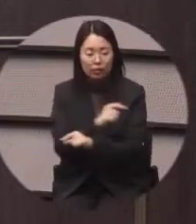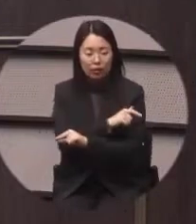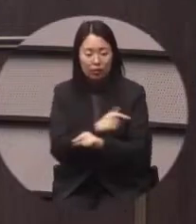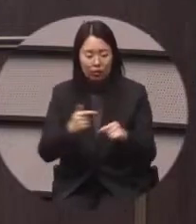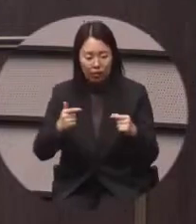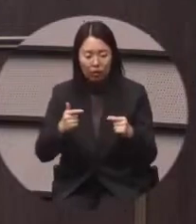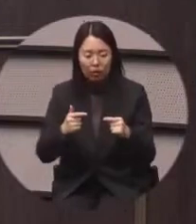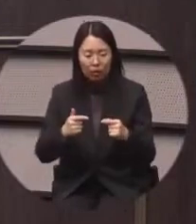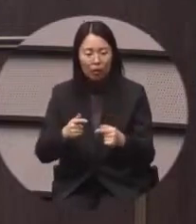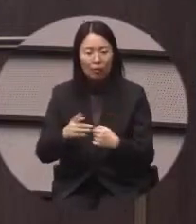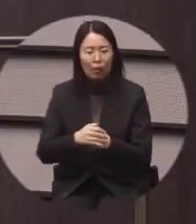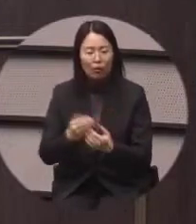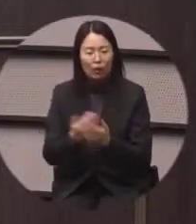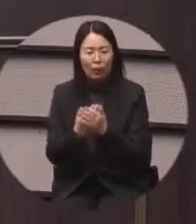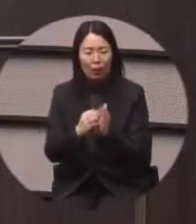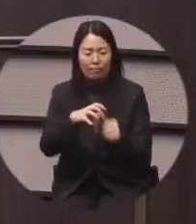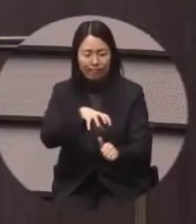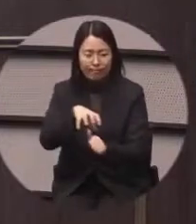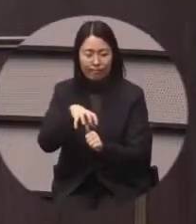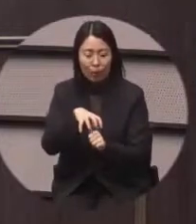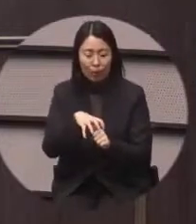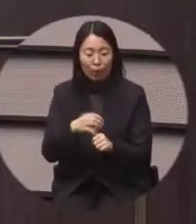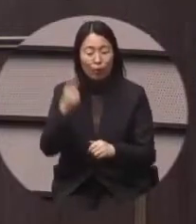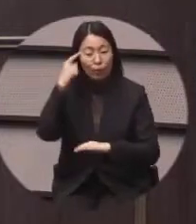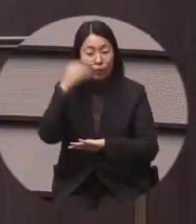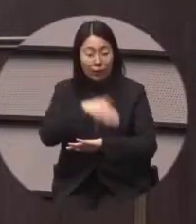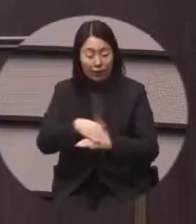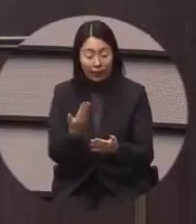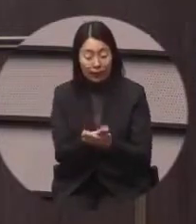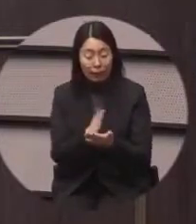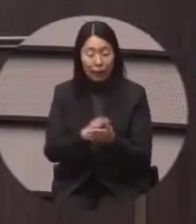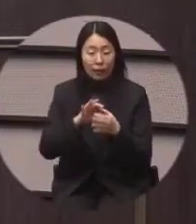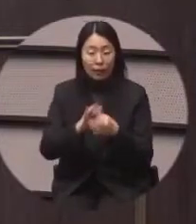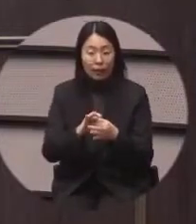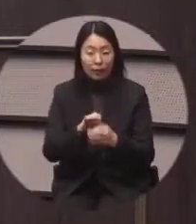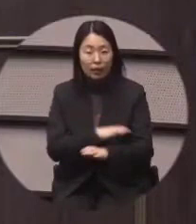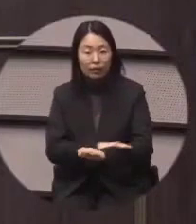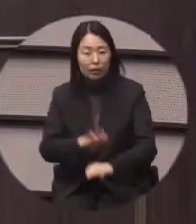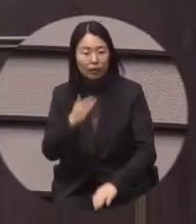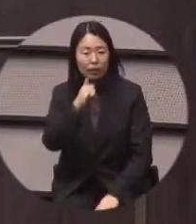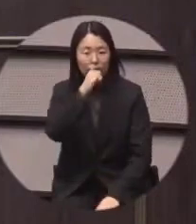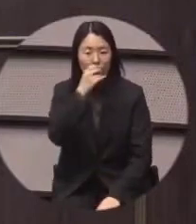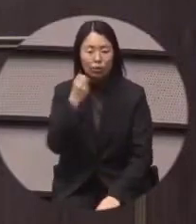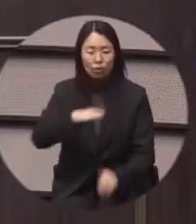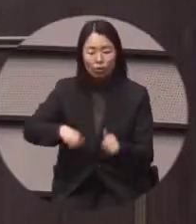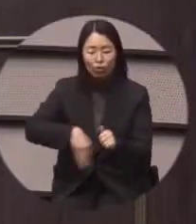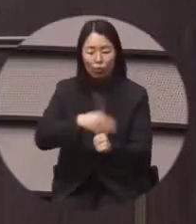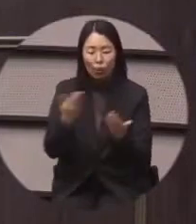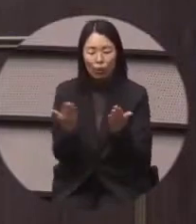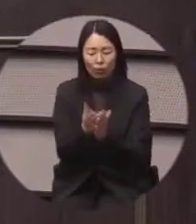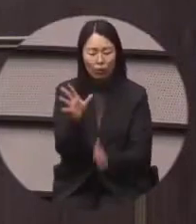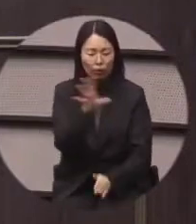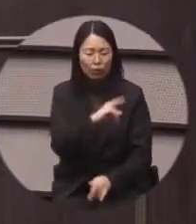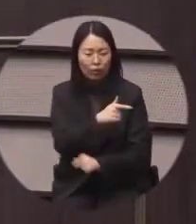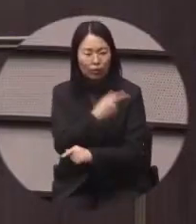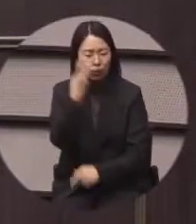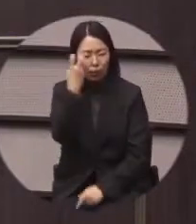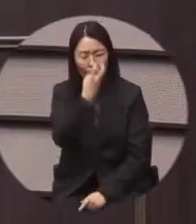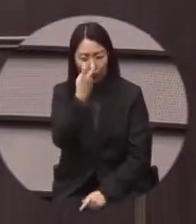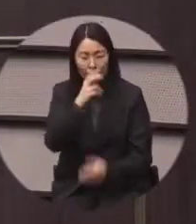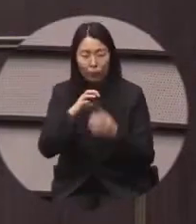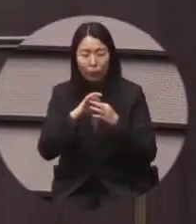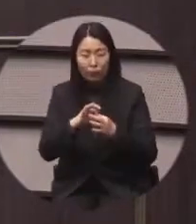무분별한 개발을 억제하고 개발 계획의 적정성, 기반시설의 확보 여부, 주변 환경과의 조화 등을 고려하여